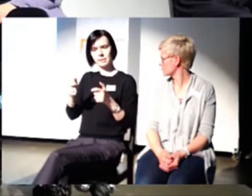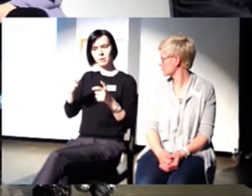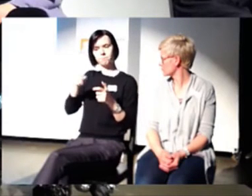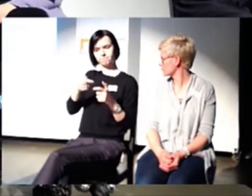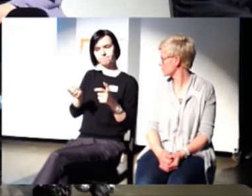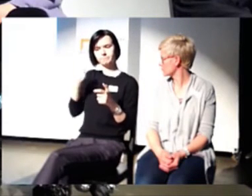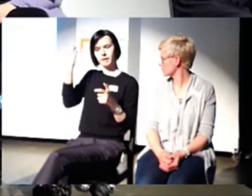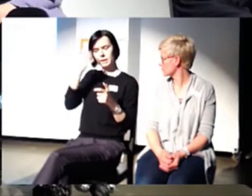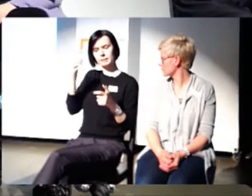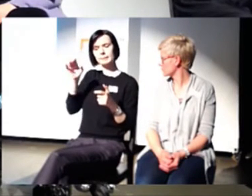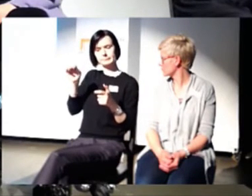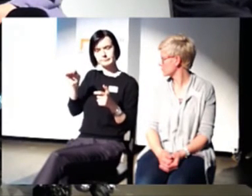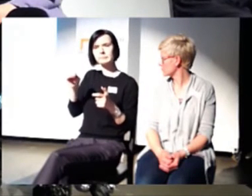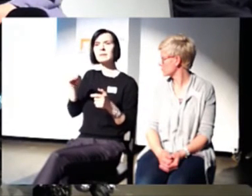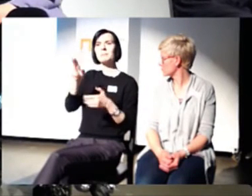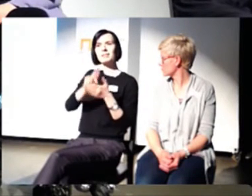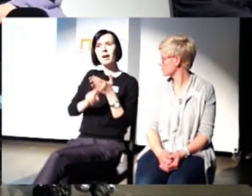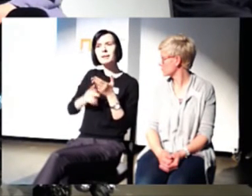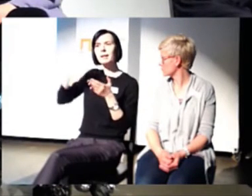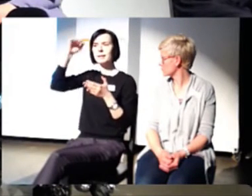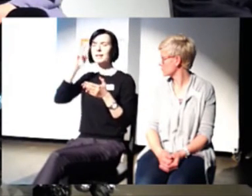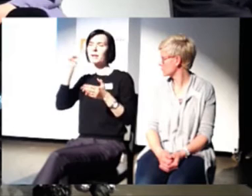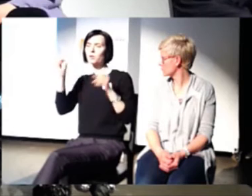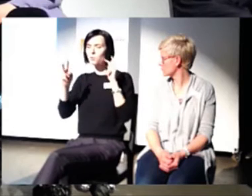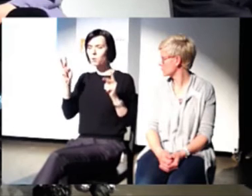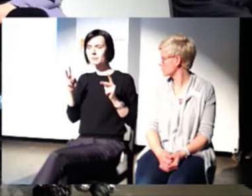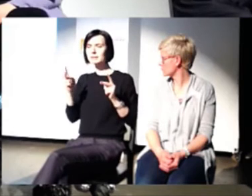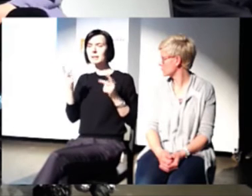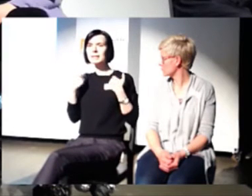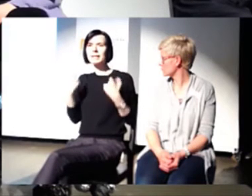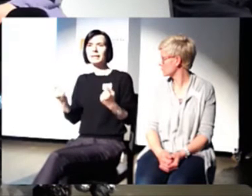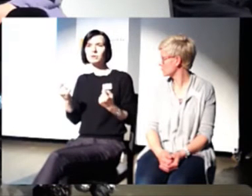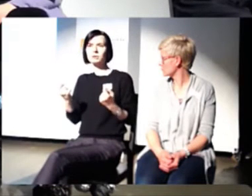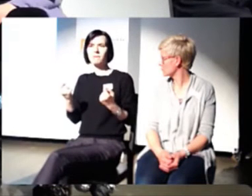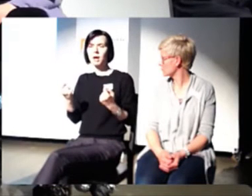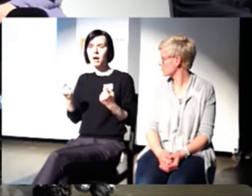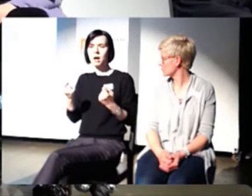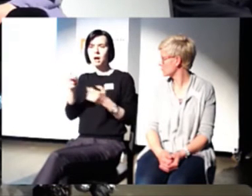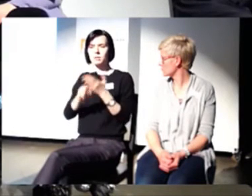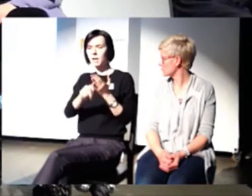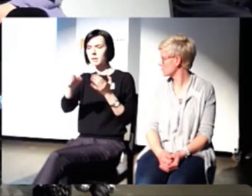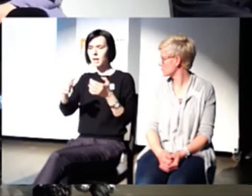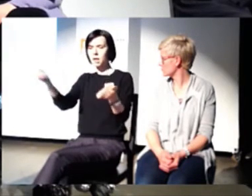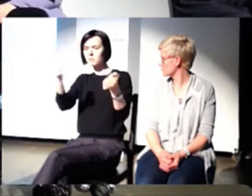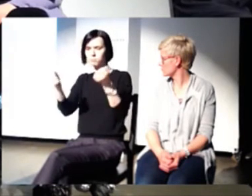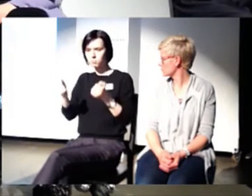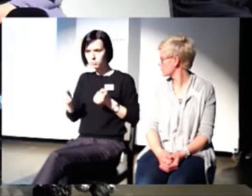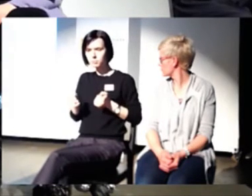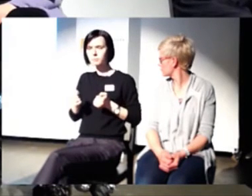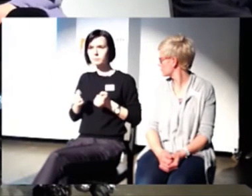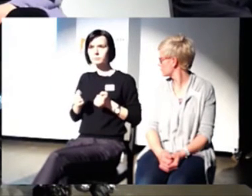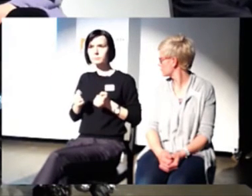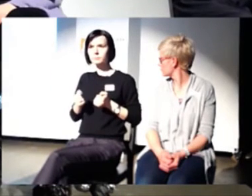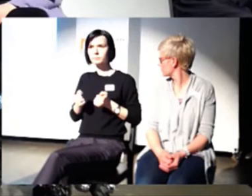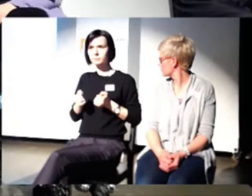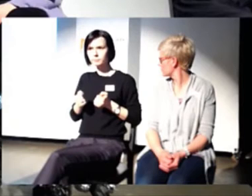ja tieteellisesti kiinnostavampia hankkeita kuin usean arvioijan usein kompromisseja edellyttävän